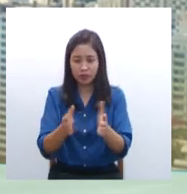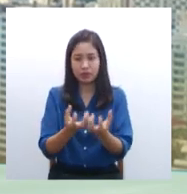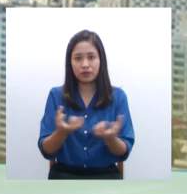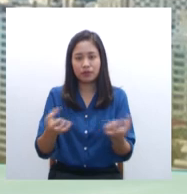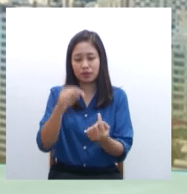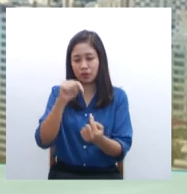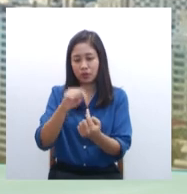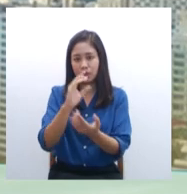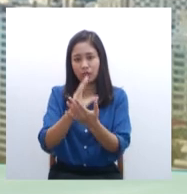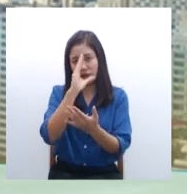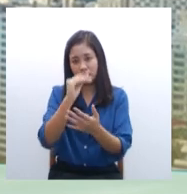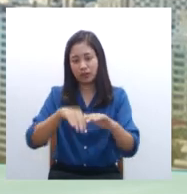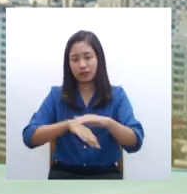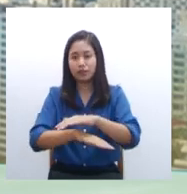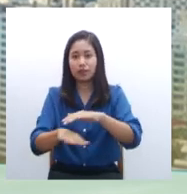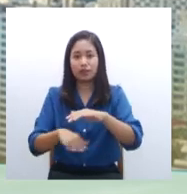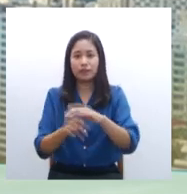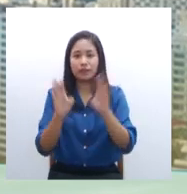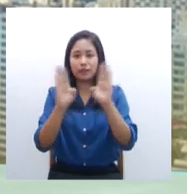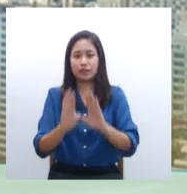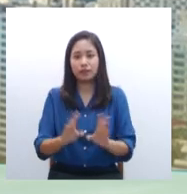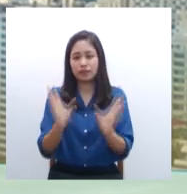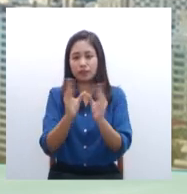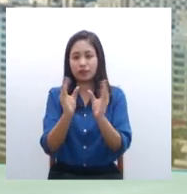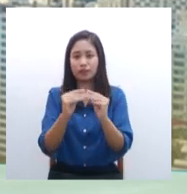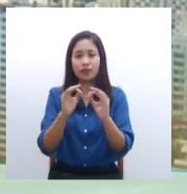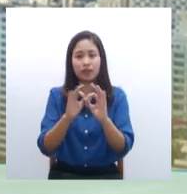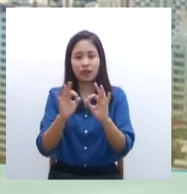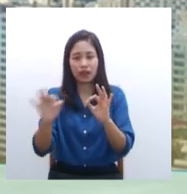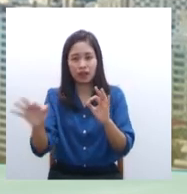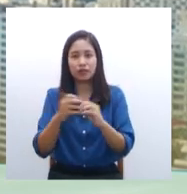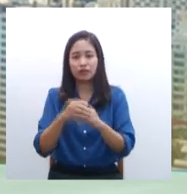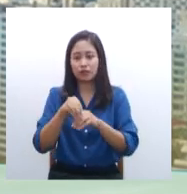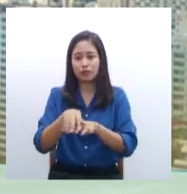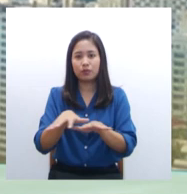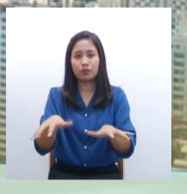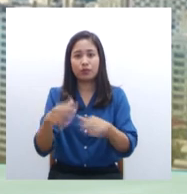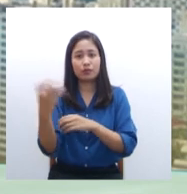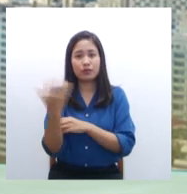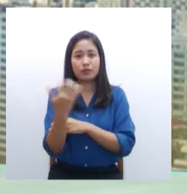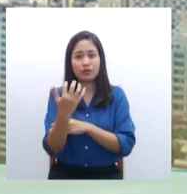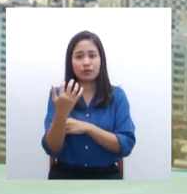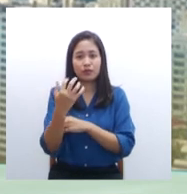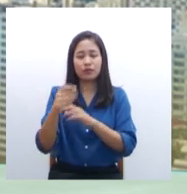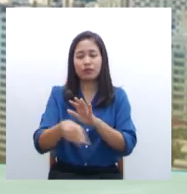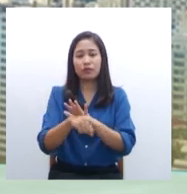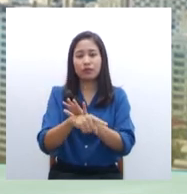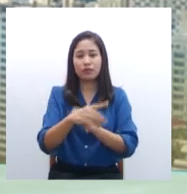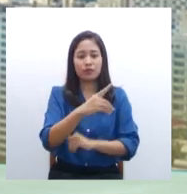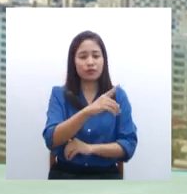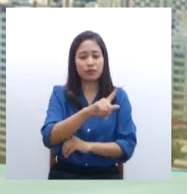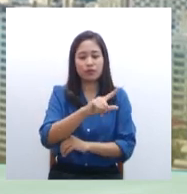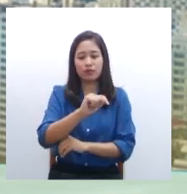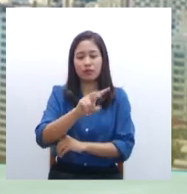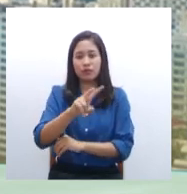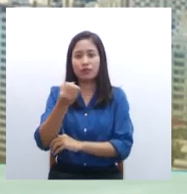านด้านการจัดการศึกษาขั้นพื้นฐานในรูปแบบของการประชุมทางไกลค่ะและออกอากาศทางสถานีโทรทัศน์การศึกษาทางไกลผ่านดาวเทียม